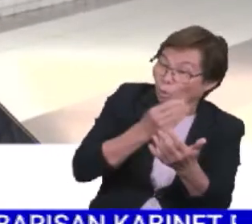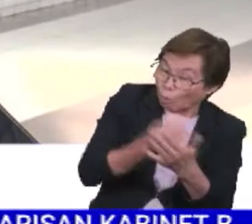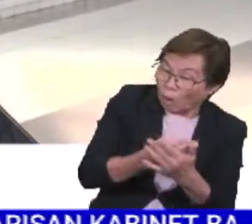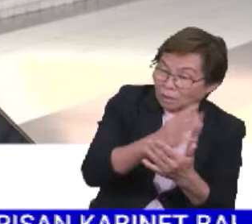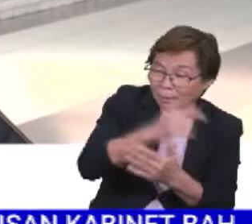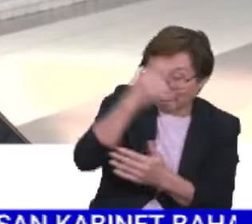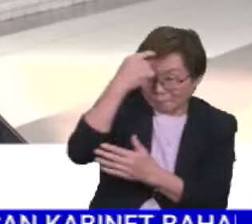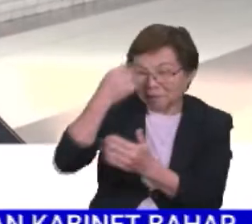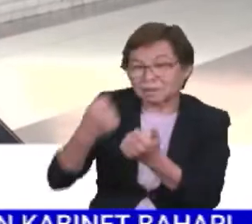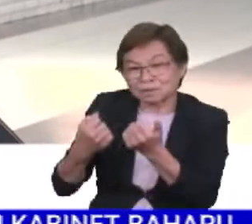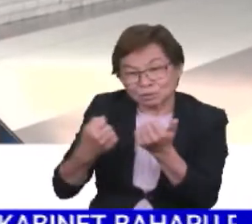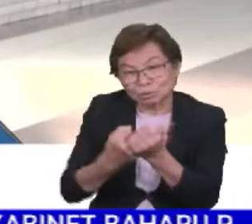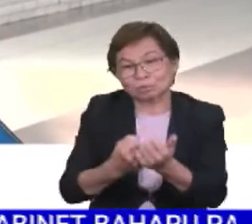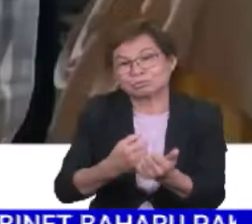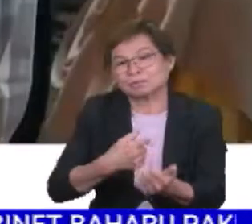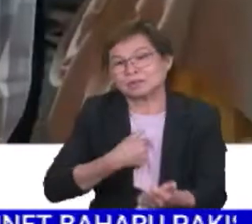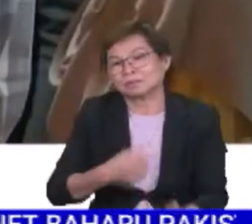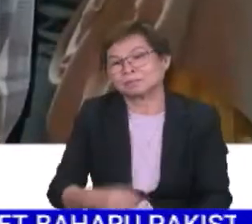mencret